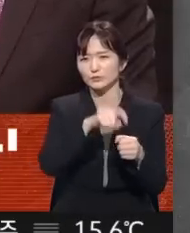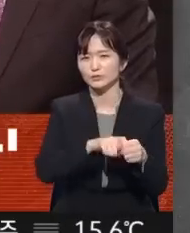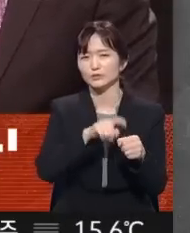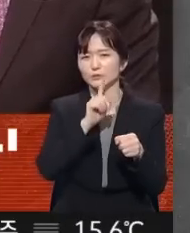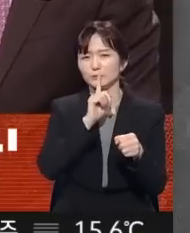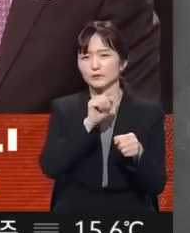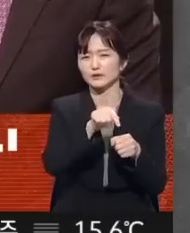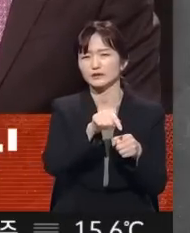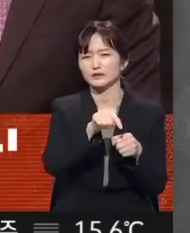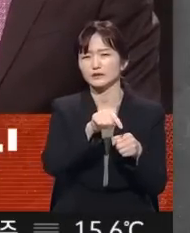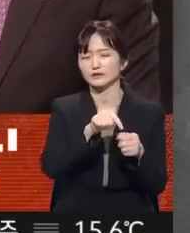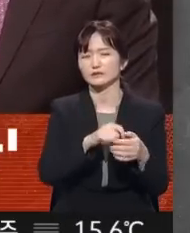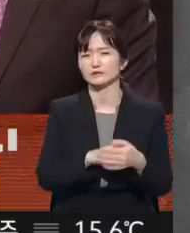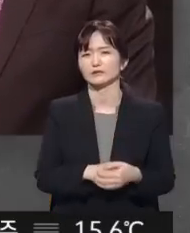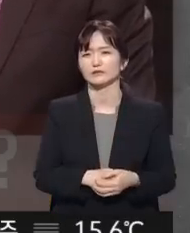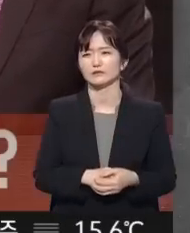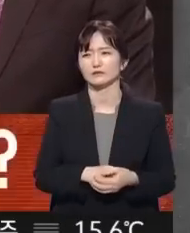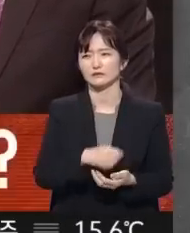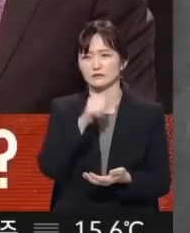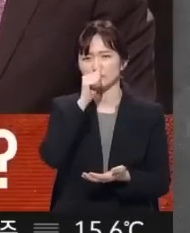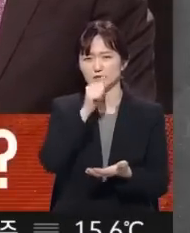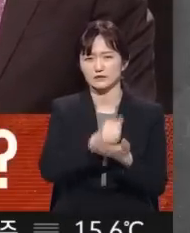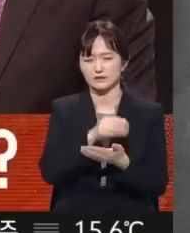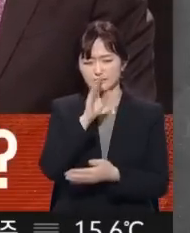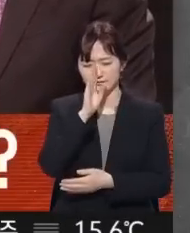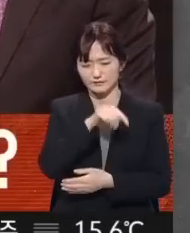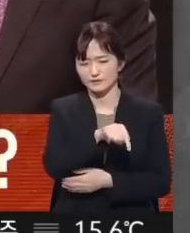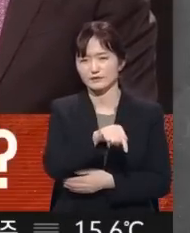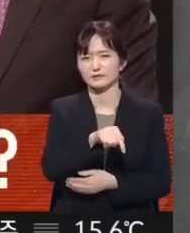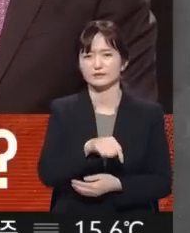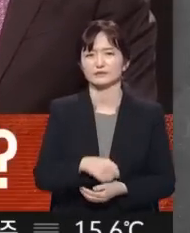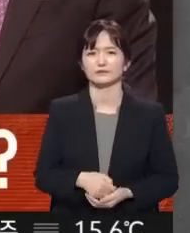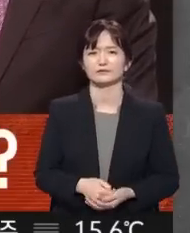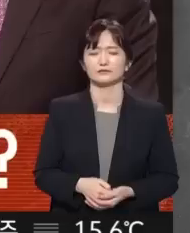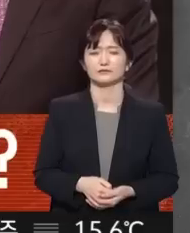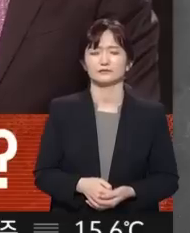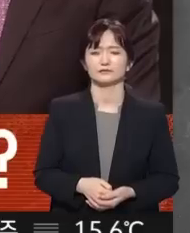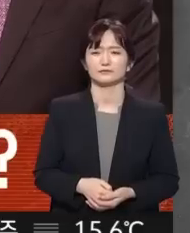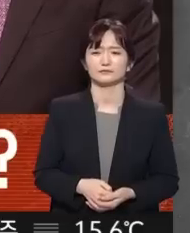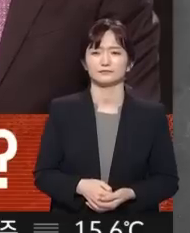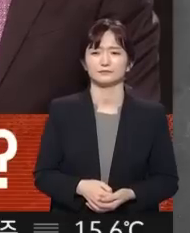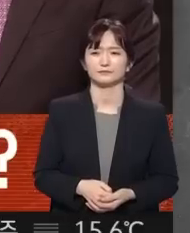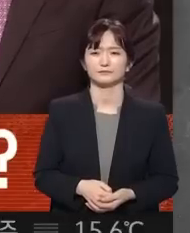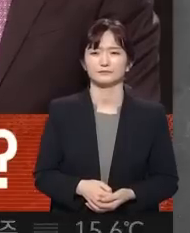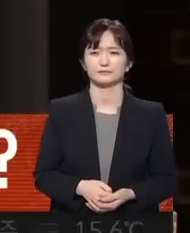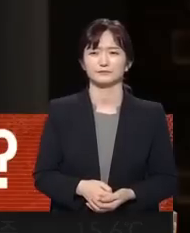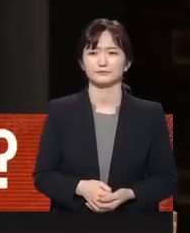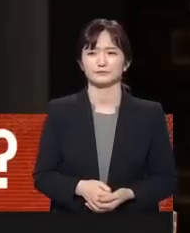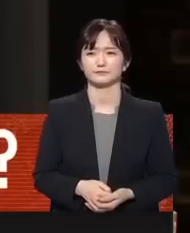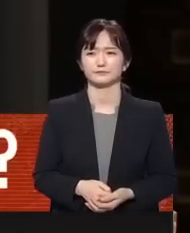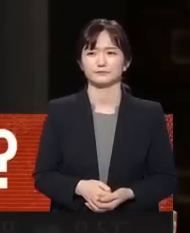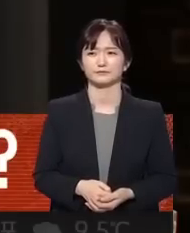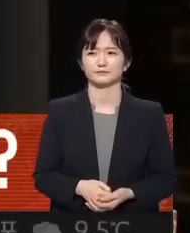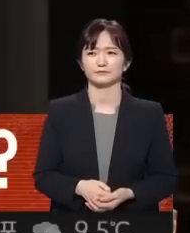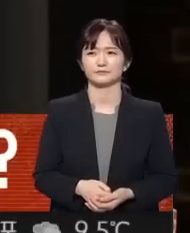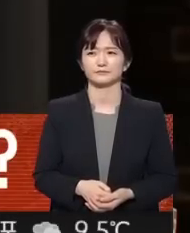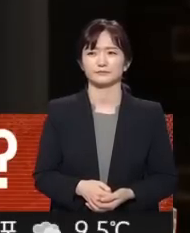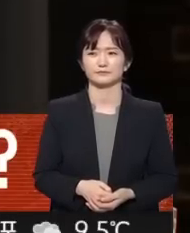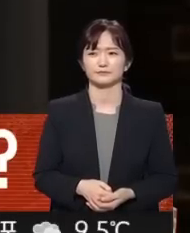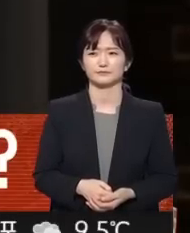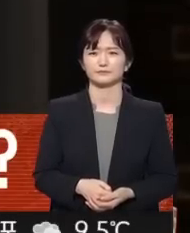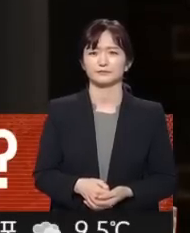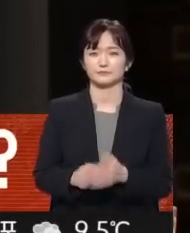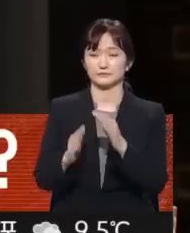변명으로서의 가치도 없다고 보고 이건 죄지를 더 나쁘게 만드는 거예요 자 이기자 일단 저